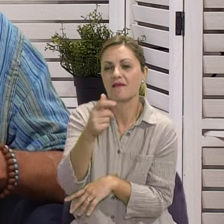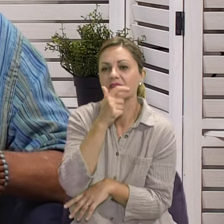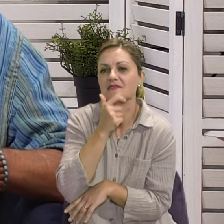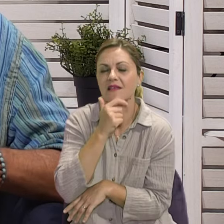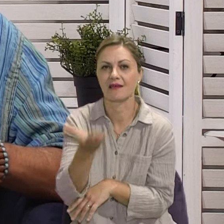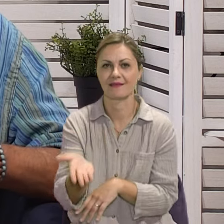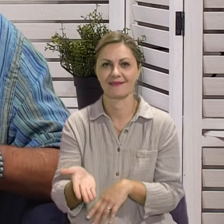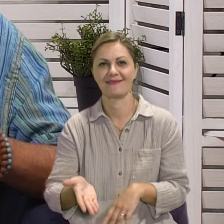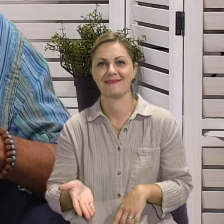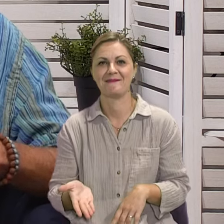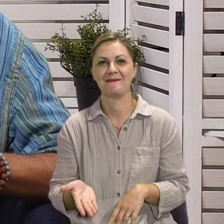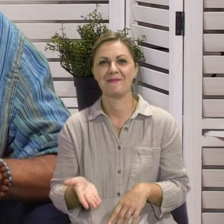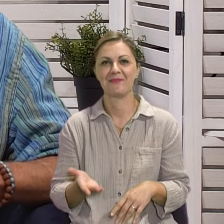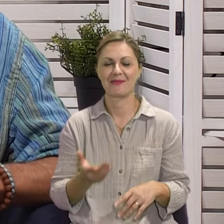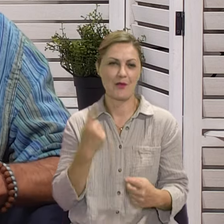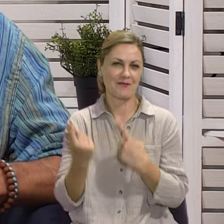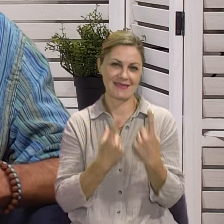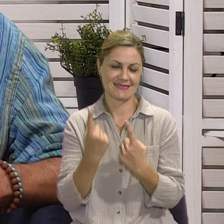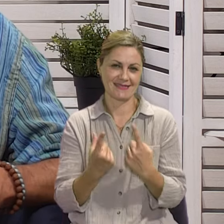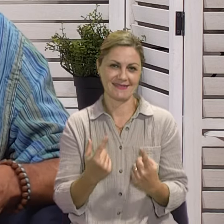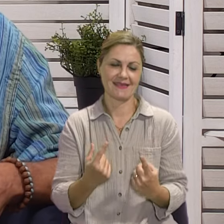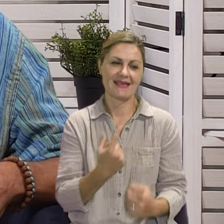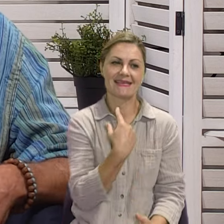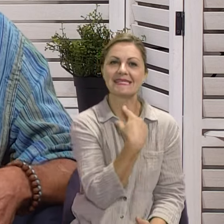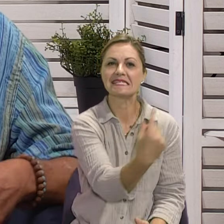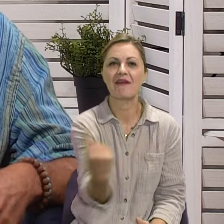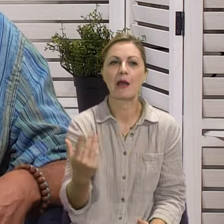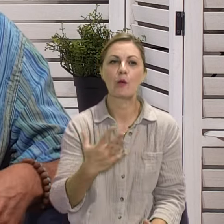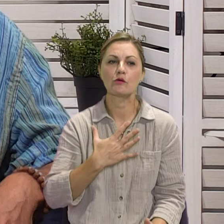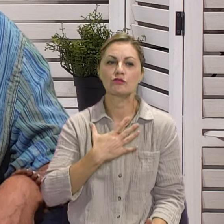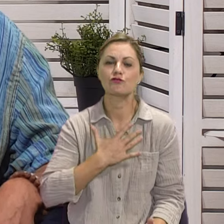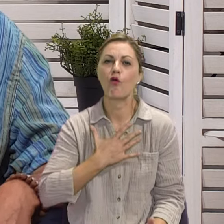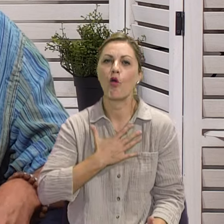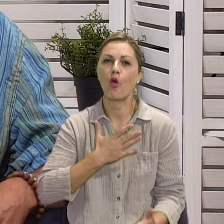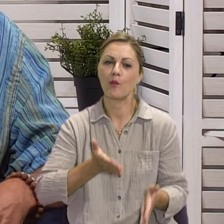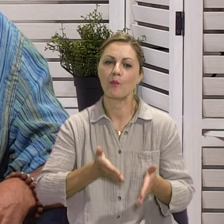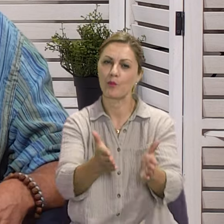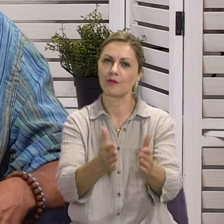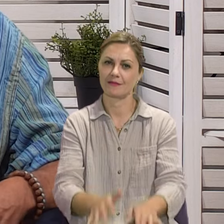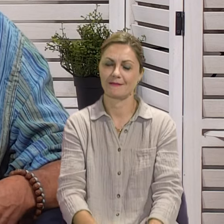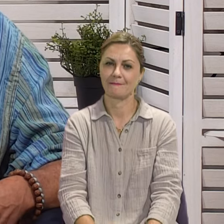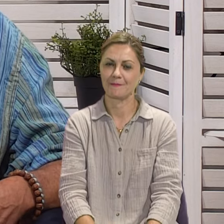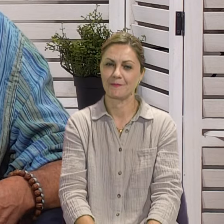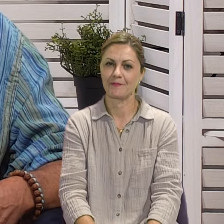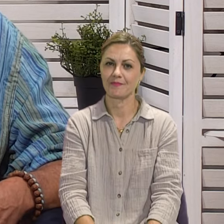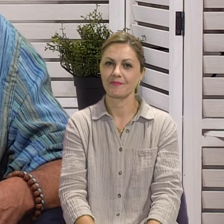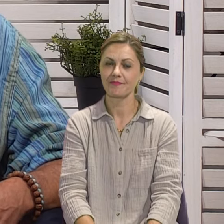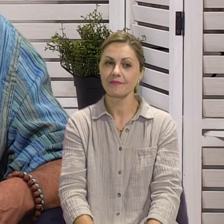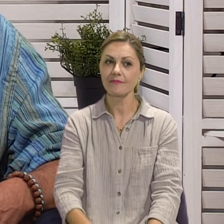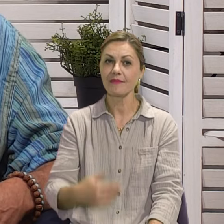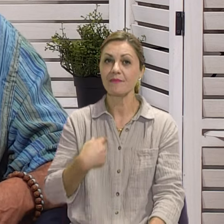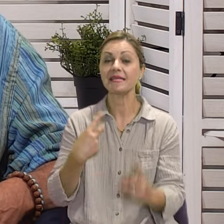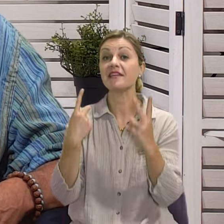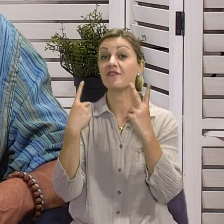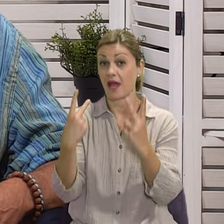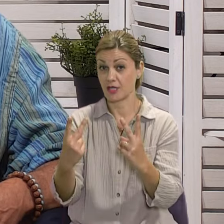i ljubav i slobodu i ja to cijenim. Samo mi je bitno da vidim u čovjeku čistu